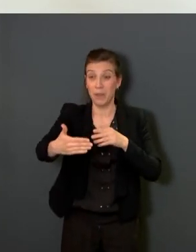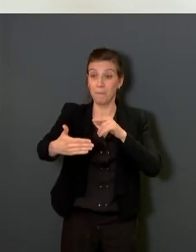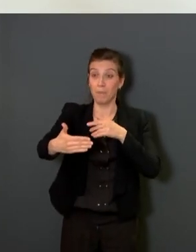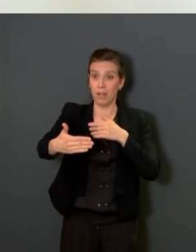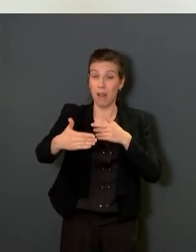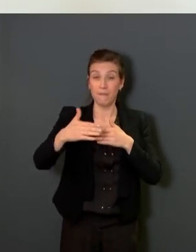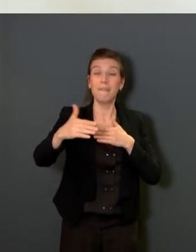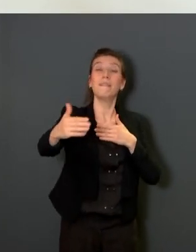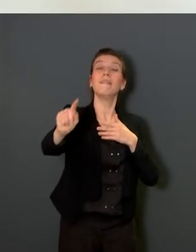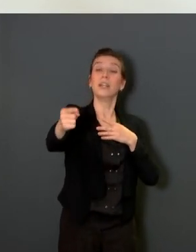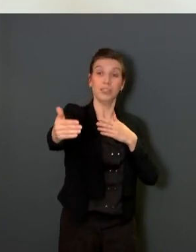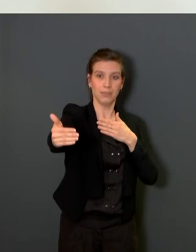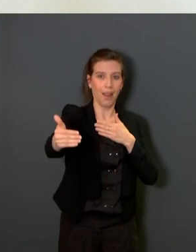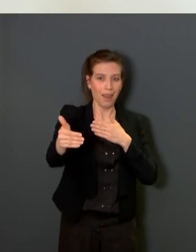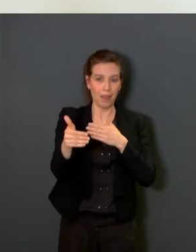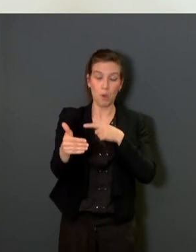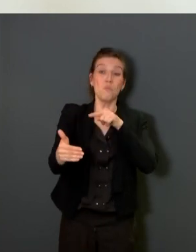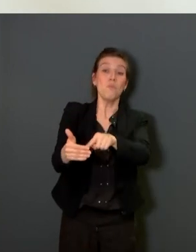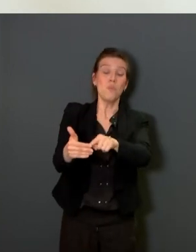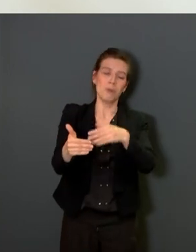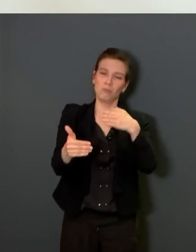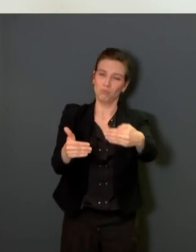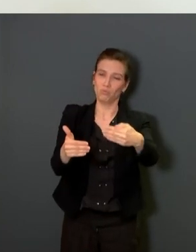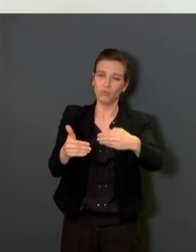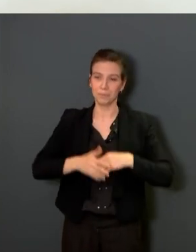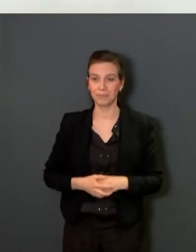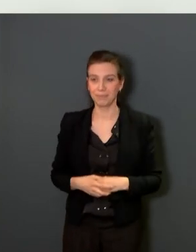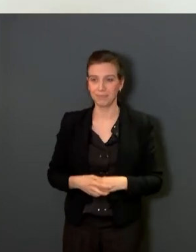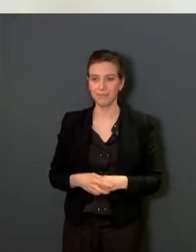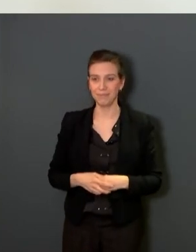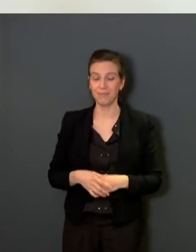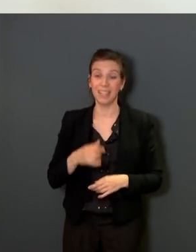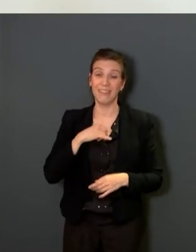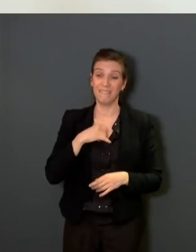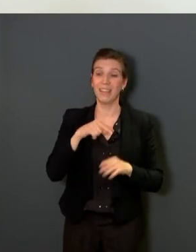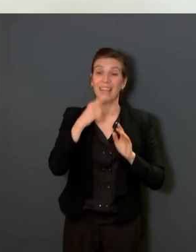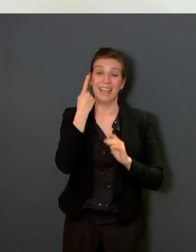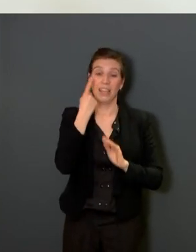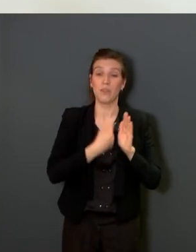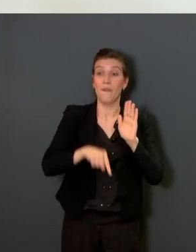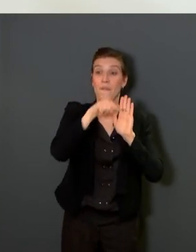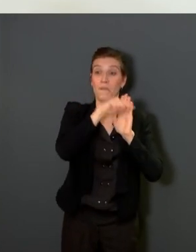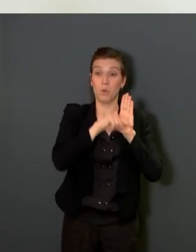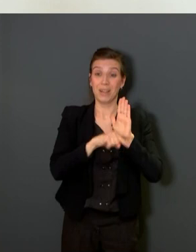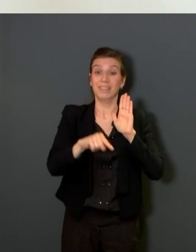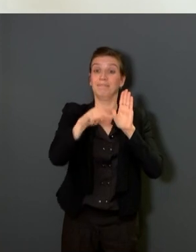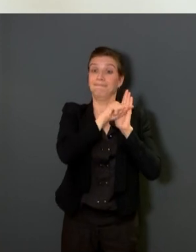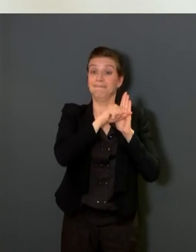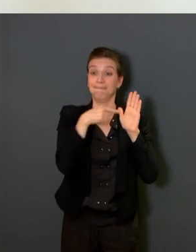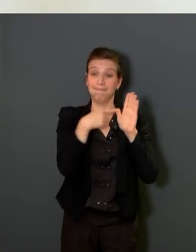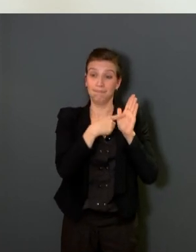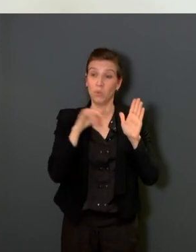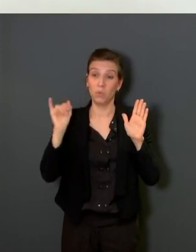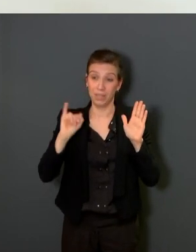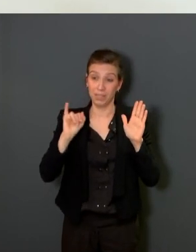af. Maar dat kan maar onder één voorwaarde. En die één voorwaarde, dat is dat we in de komende